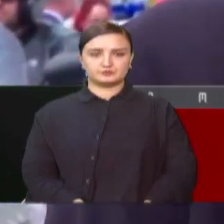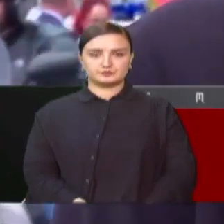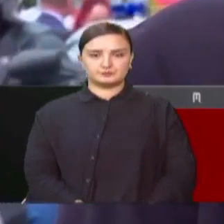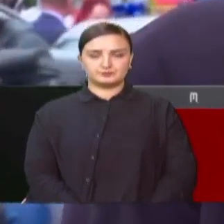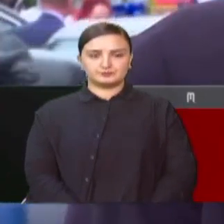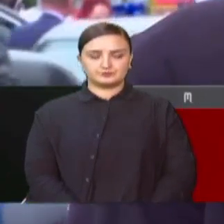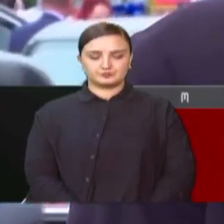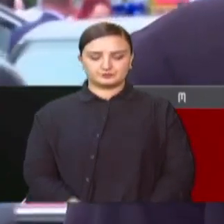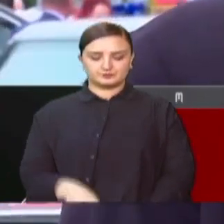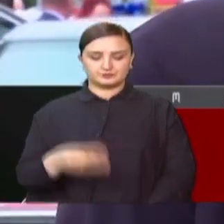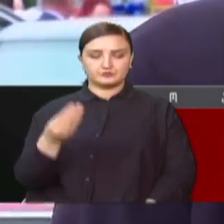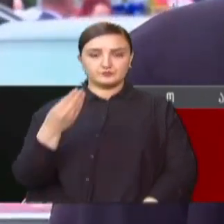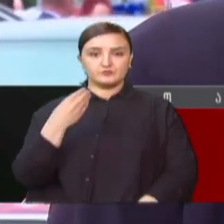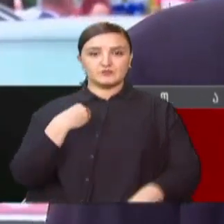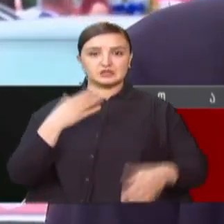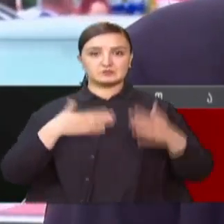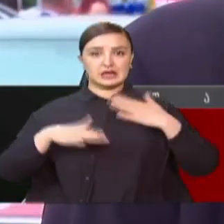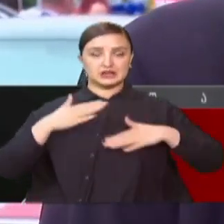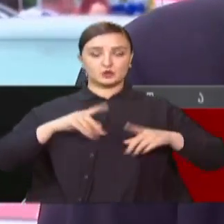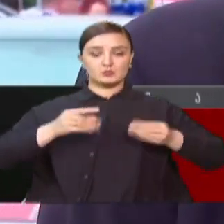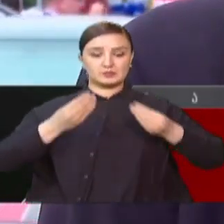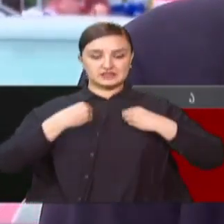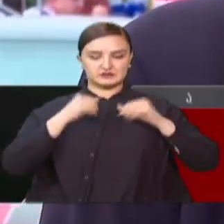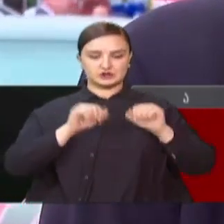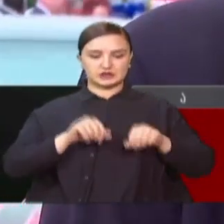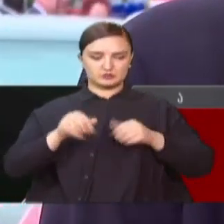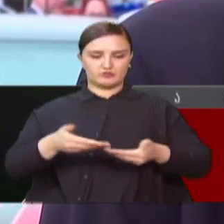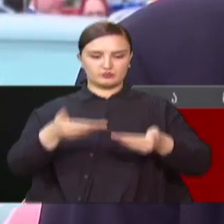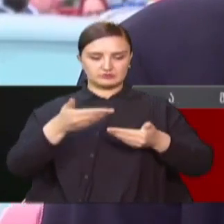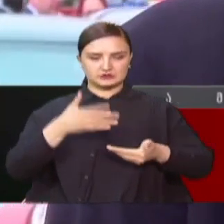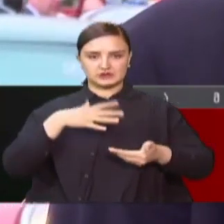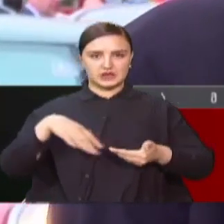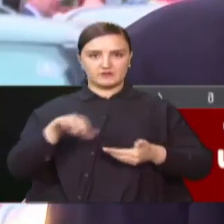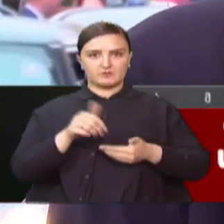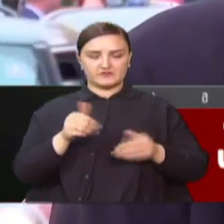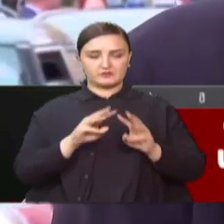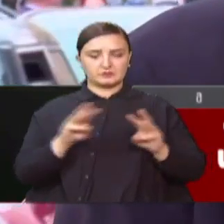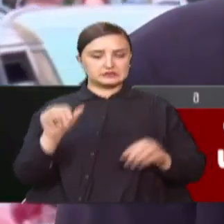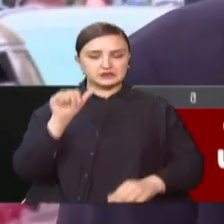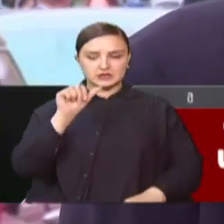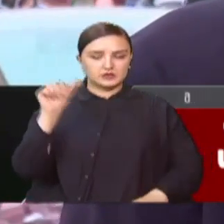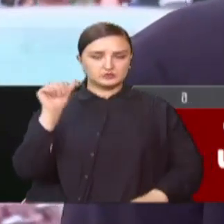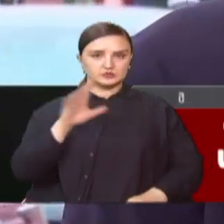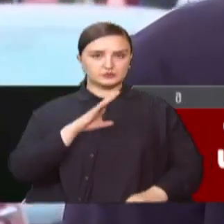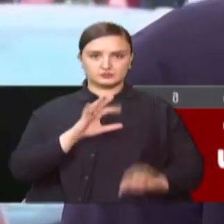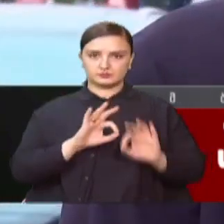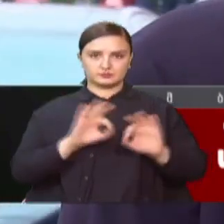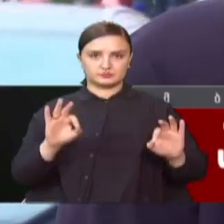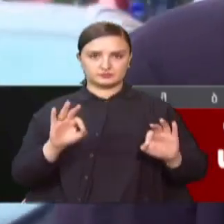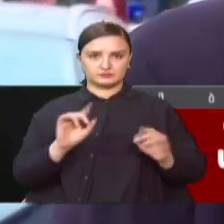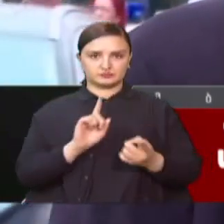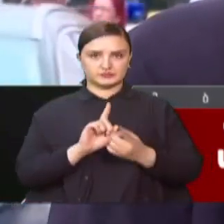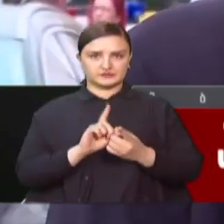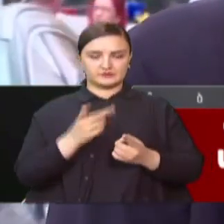Mihari Rom Klaumedzleva, შესაძლებლობა ვუმასპინძლოს საქართველოს პრემიერ-მინისტრს. Გასულ წელს ჩვენ გვქონდა შესანიშნავი შეხვედრა, სადაც ორი